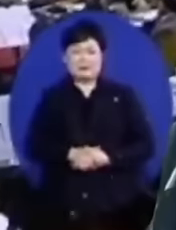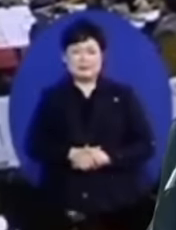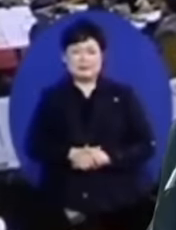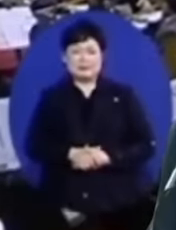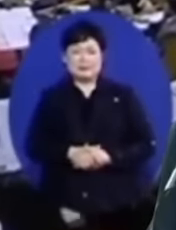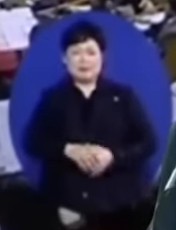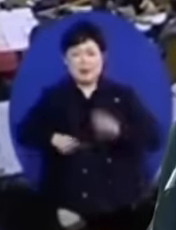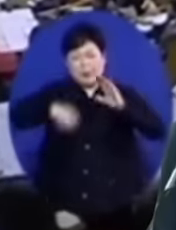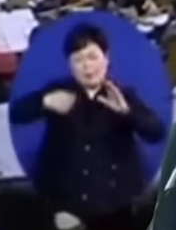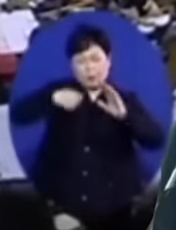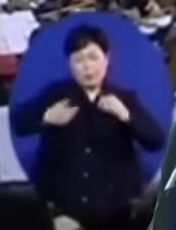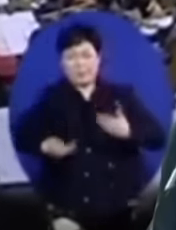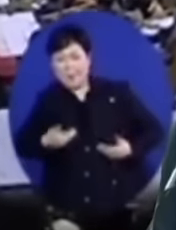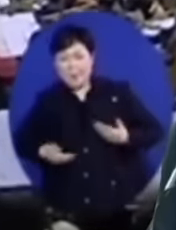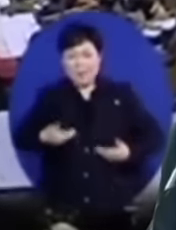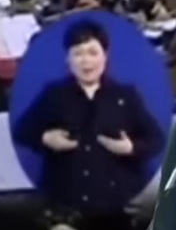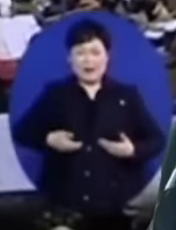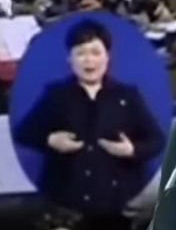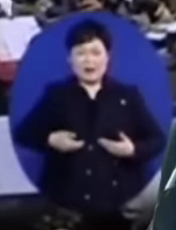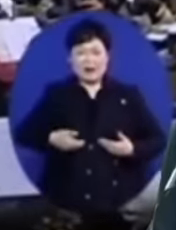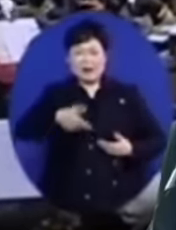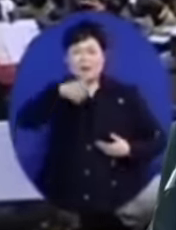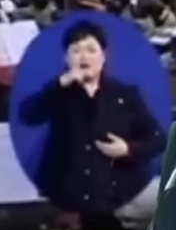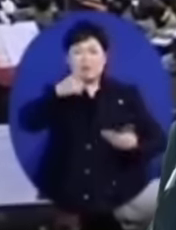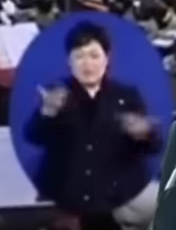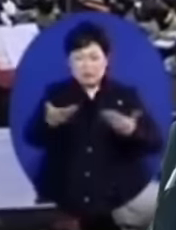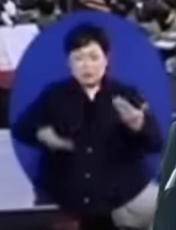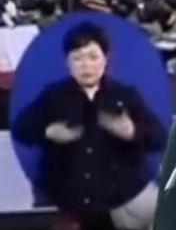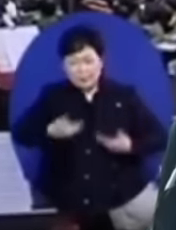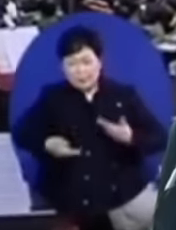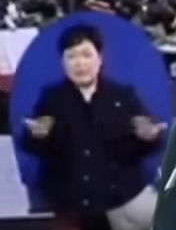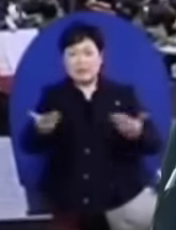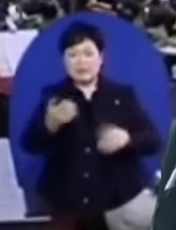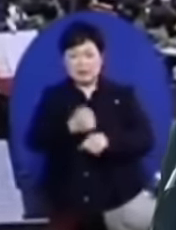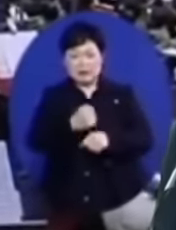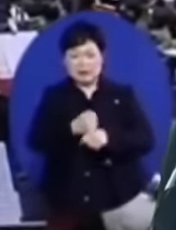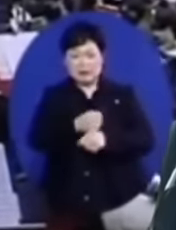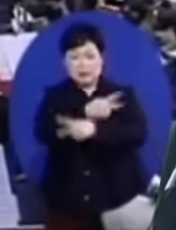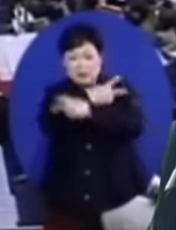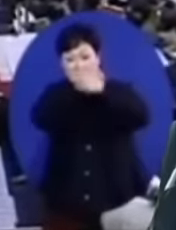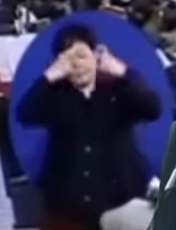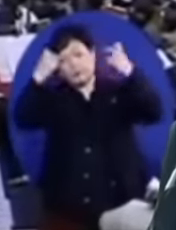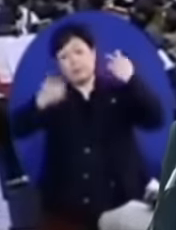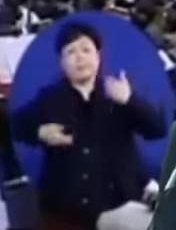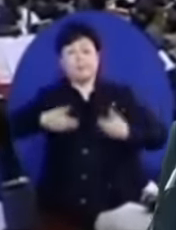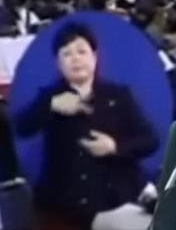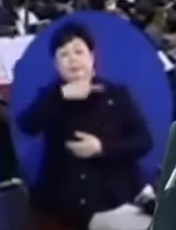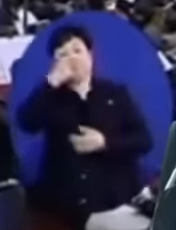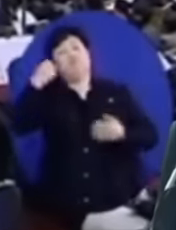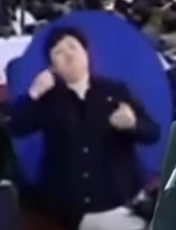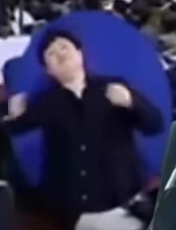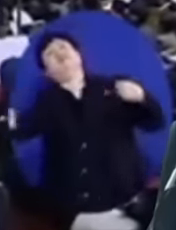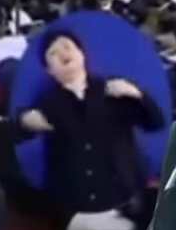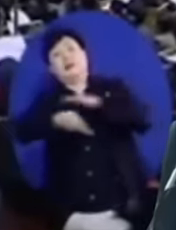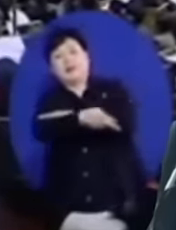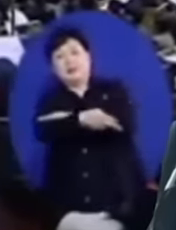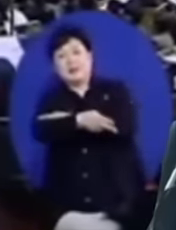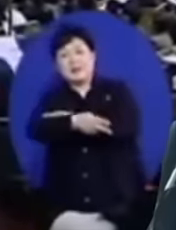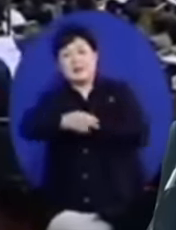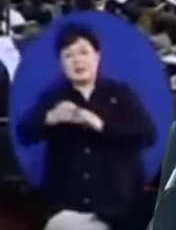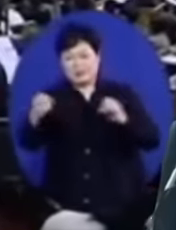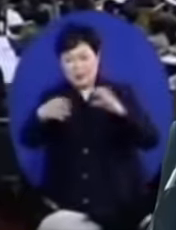밥도 바쁘게 먹고 일도 바쁘게 하고 잠도 바쁘게 자고 대화도 바쁘게